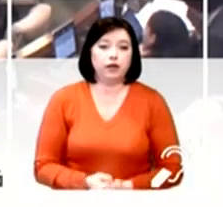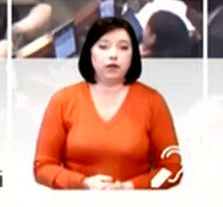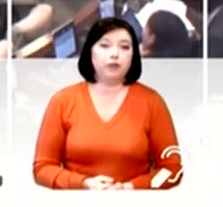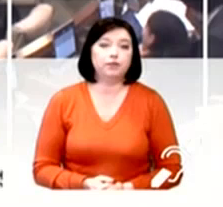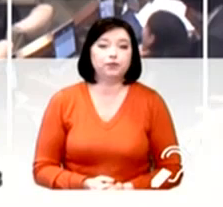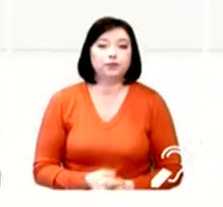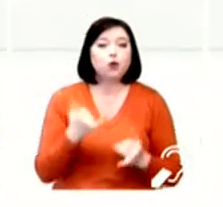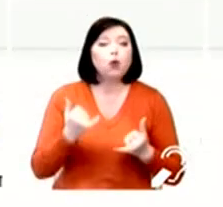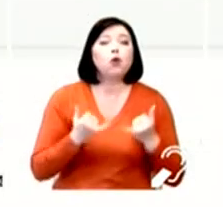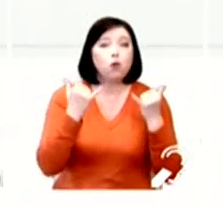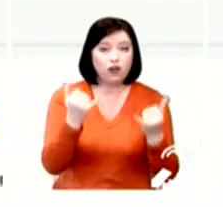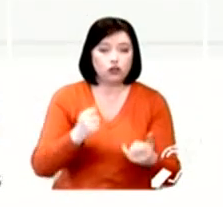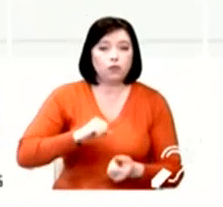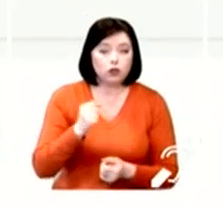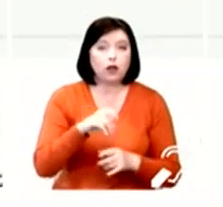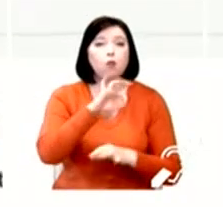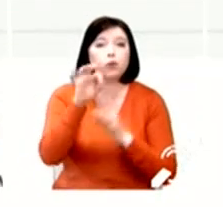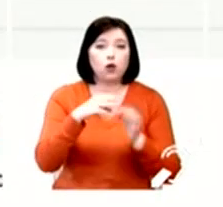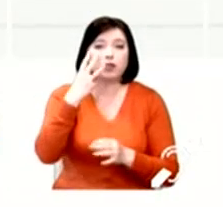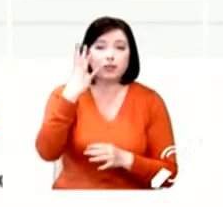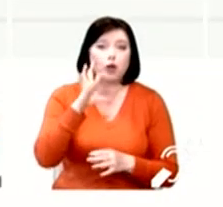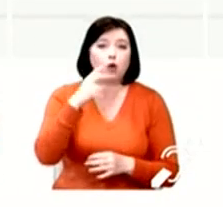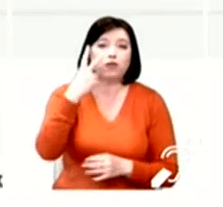Stimați colegi, proiectul 35 din